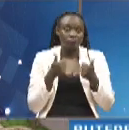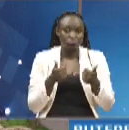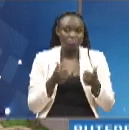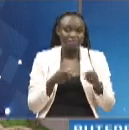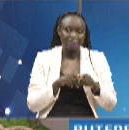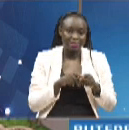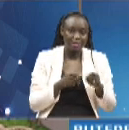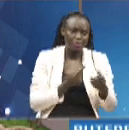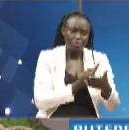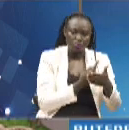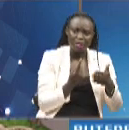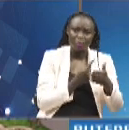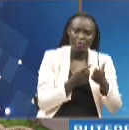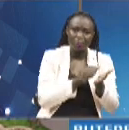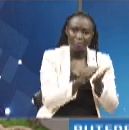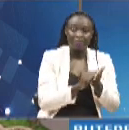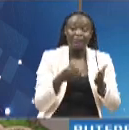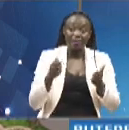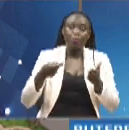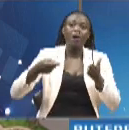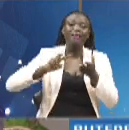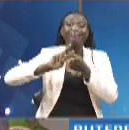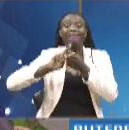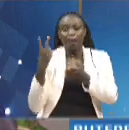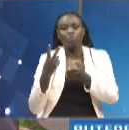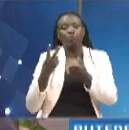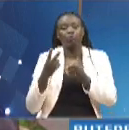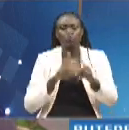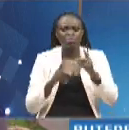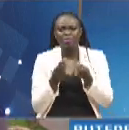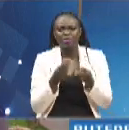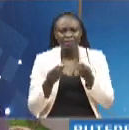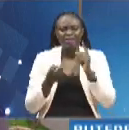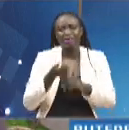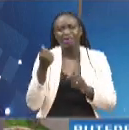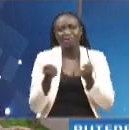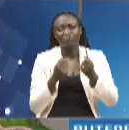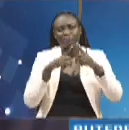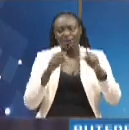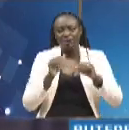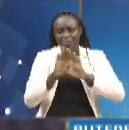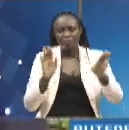badde bafulumya buli wiiki bagyongeremu obungi abantu bangwirwe okufuna driving